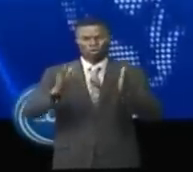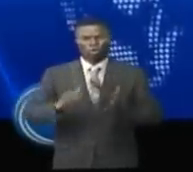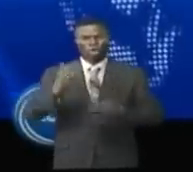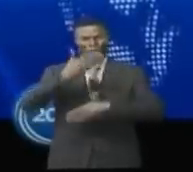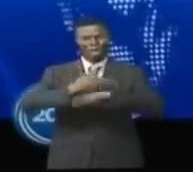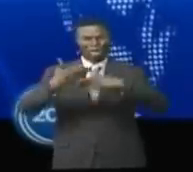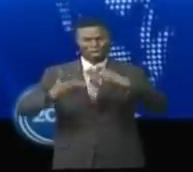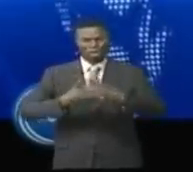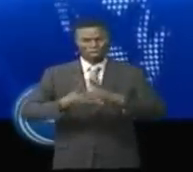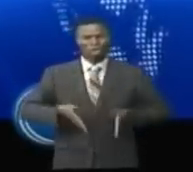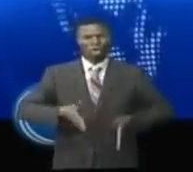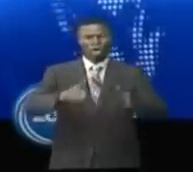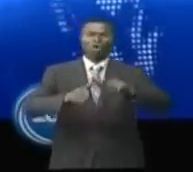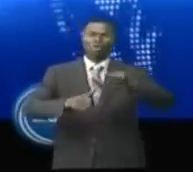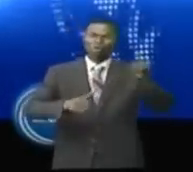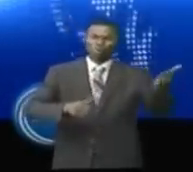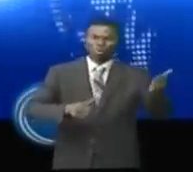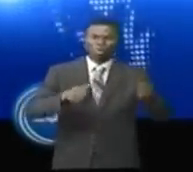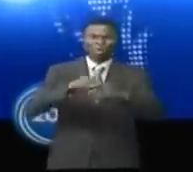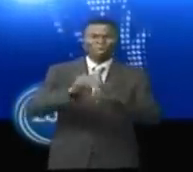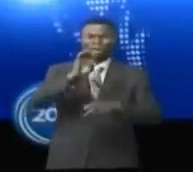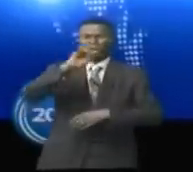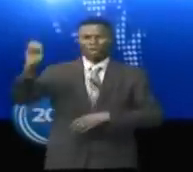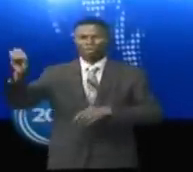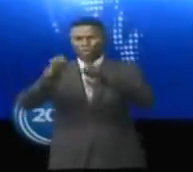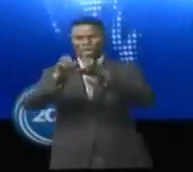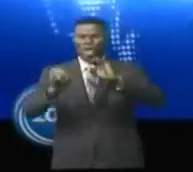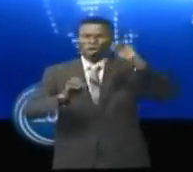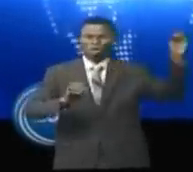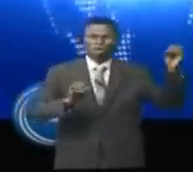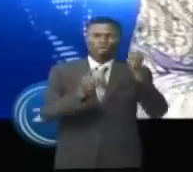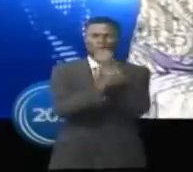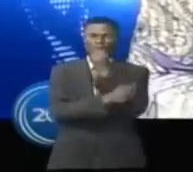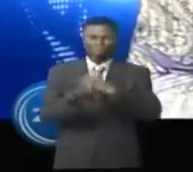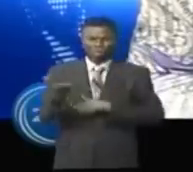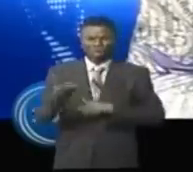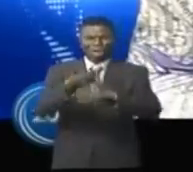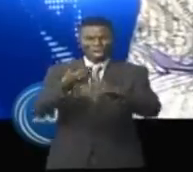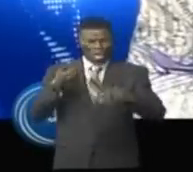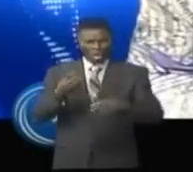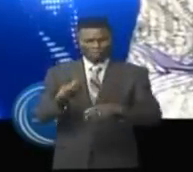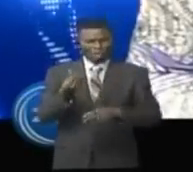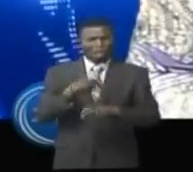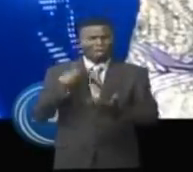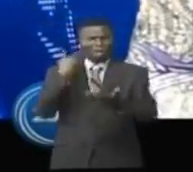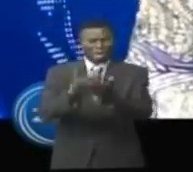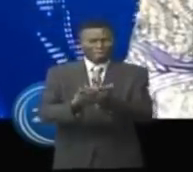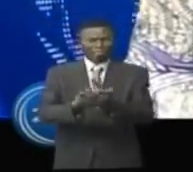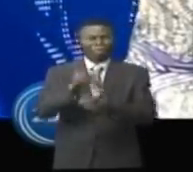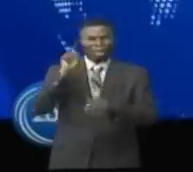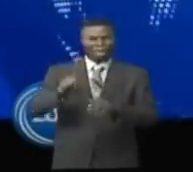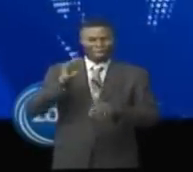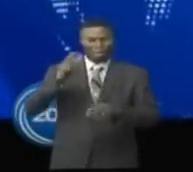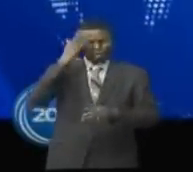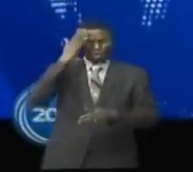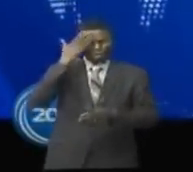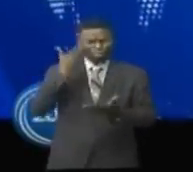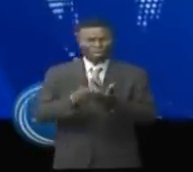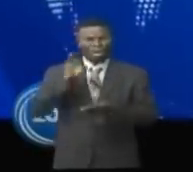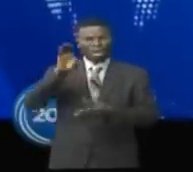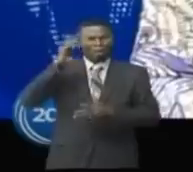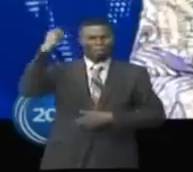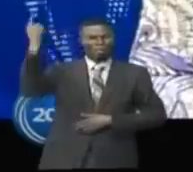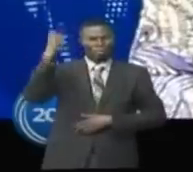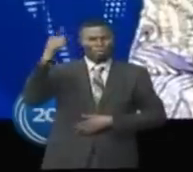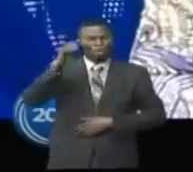de certaines routes dans l'ouest et l'est de notre pays. Mais avant ce financement, elle voulait se rassurer. La Banque mondiale avait